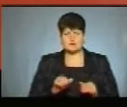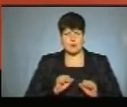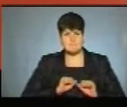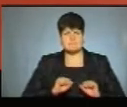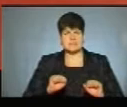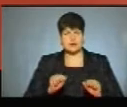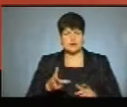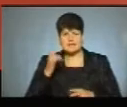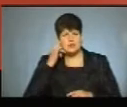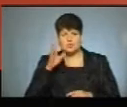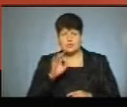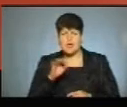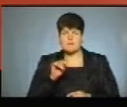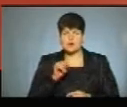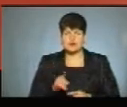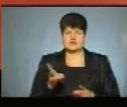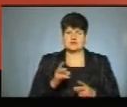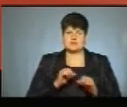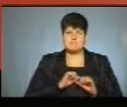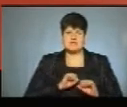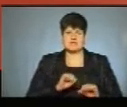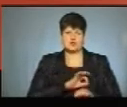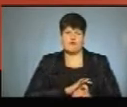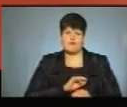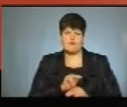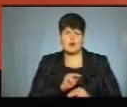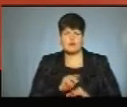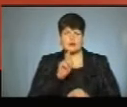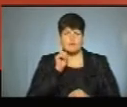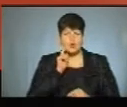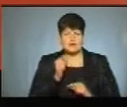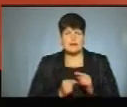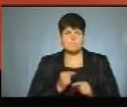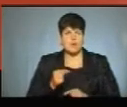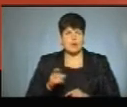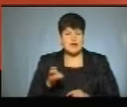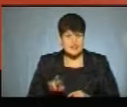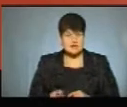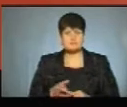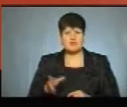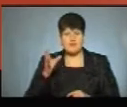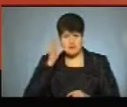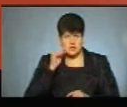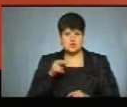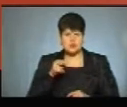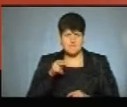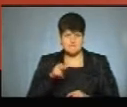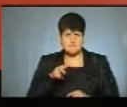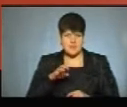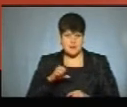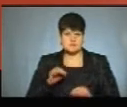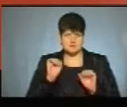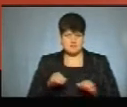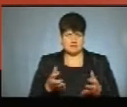і не думає про те, що потрібно патріотично виховувати молоде покоління. Вважаєте, що Пласт міг би взяти на себе цей